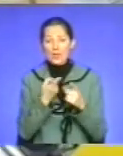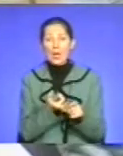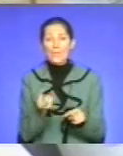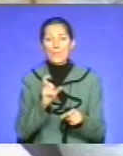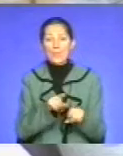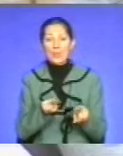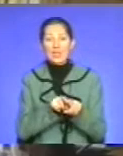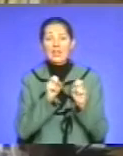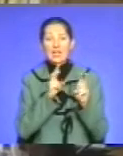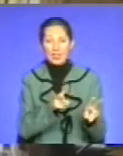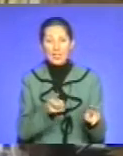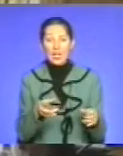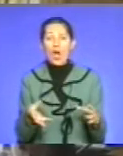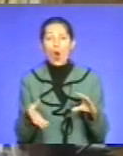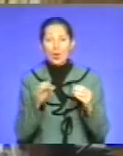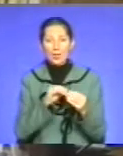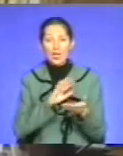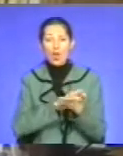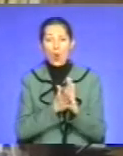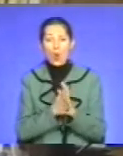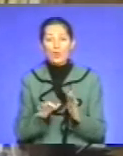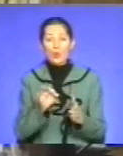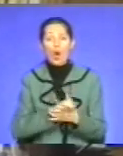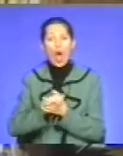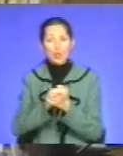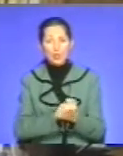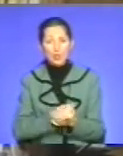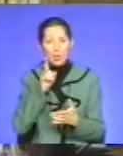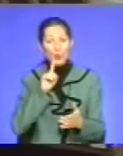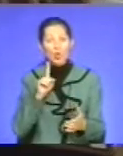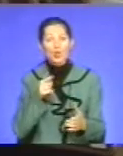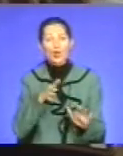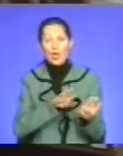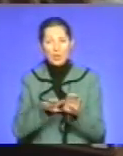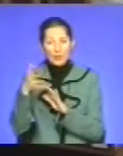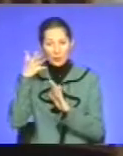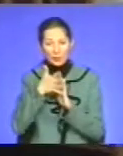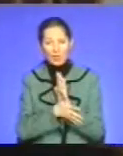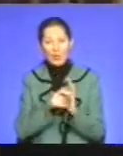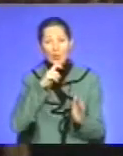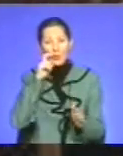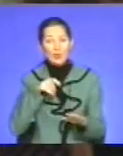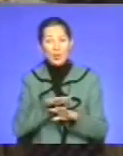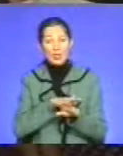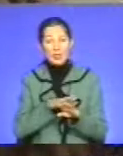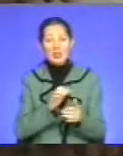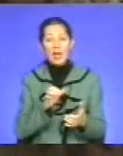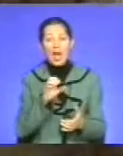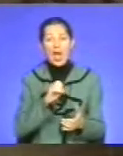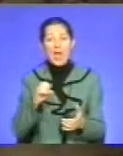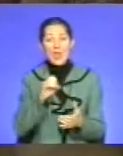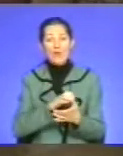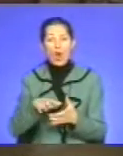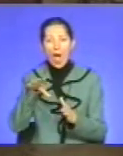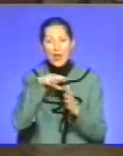про ризики укладання угоди про асоціацію. Поки що рівень обізнаності українського населення про євроінтеграцію